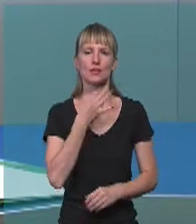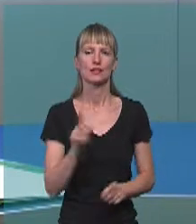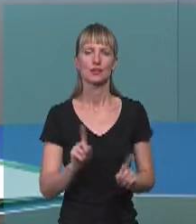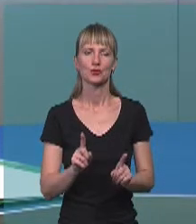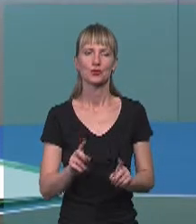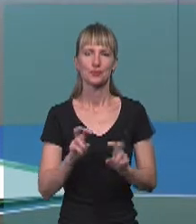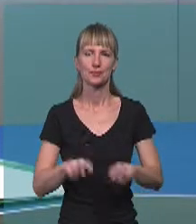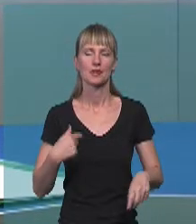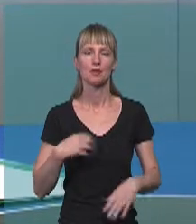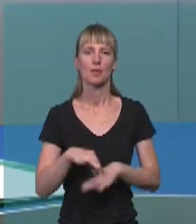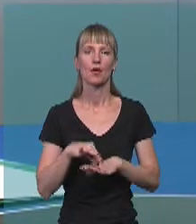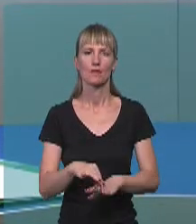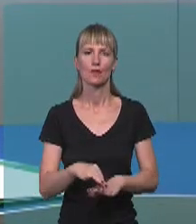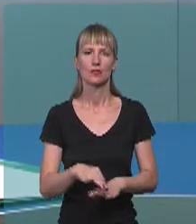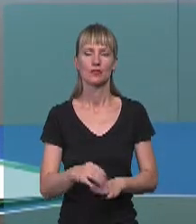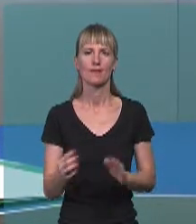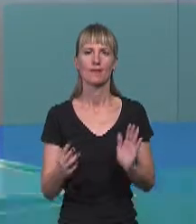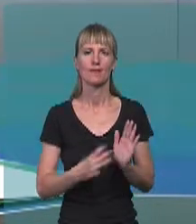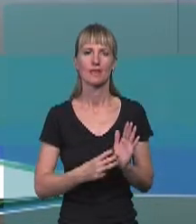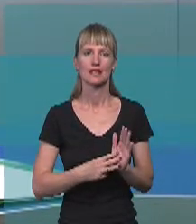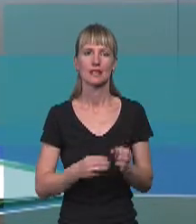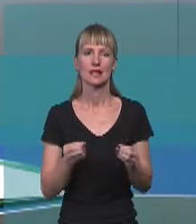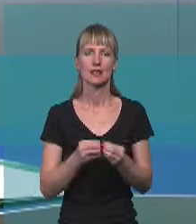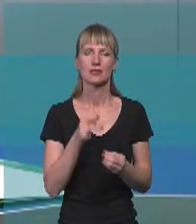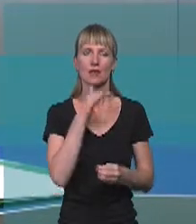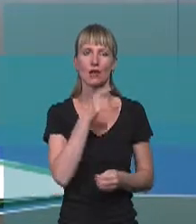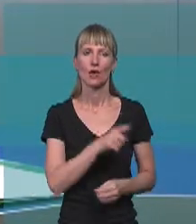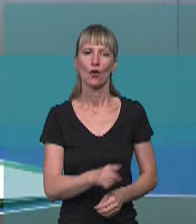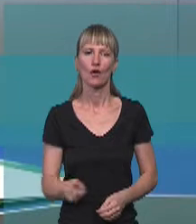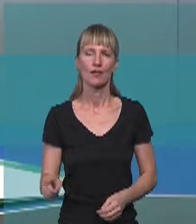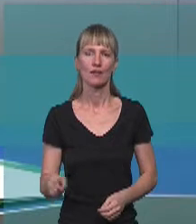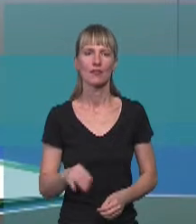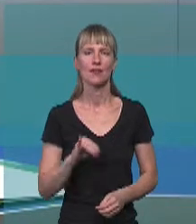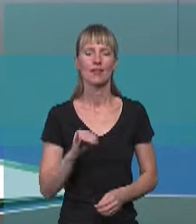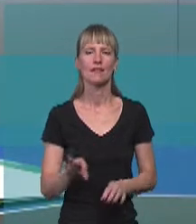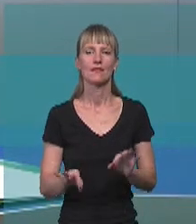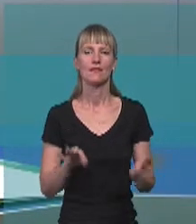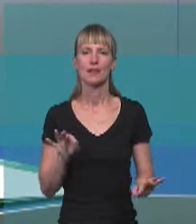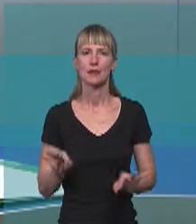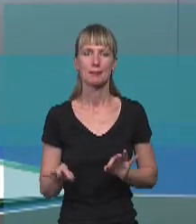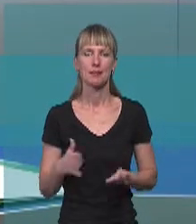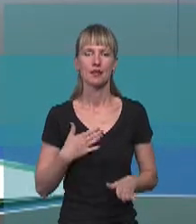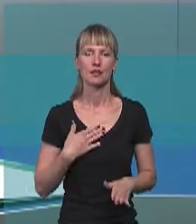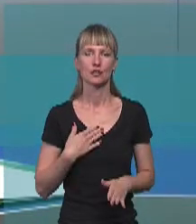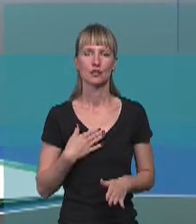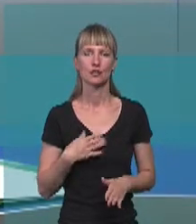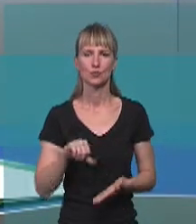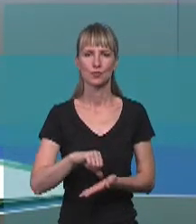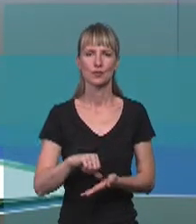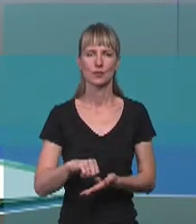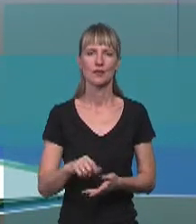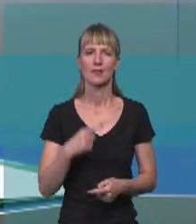що дослідження ми проводимо вже майже 8-10 років, да? І вибір наших респондентів